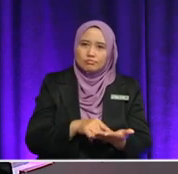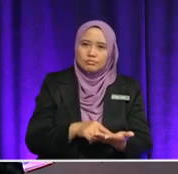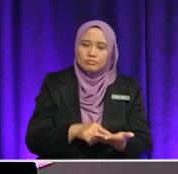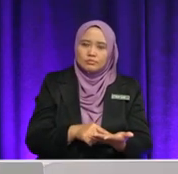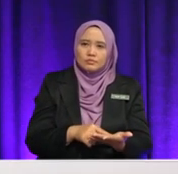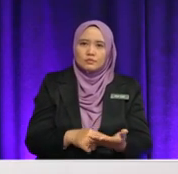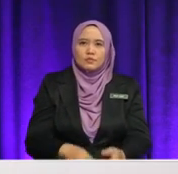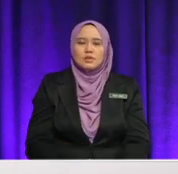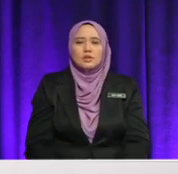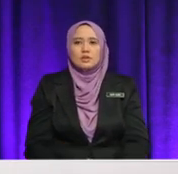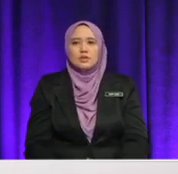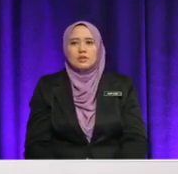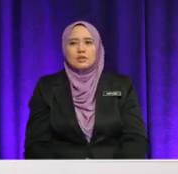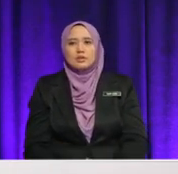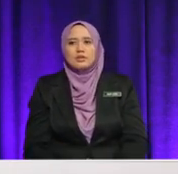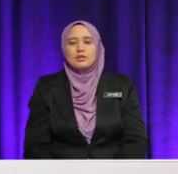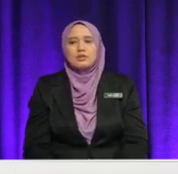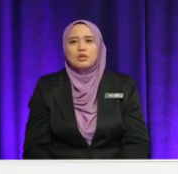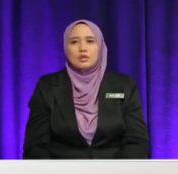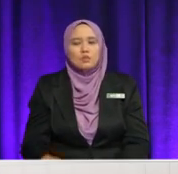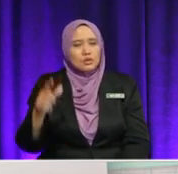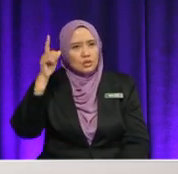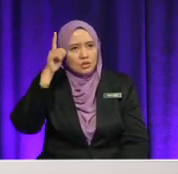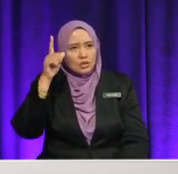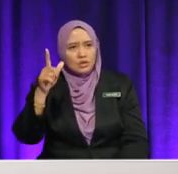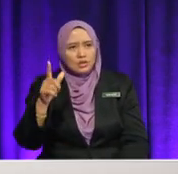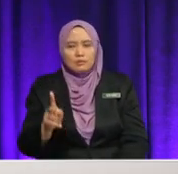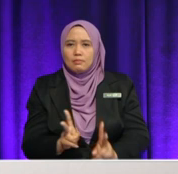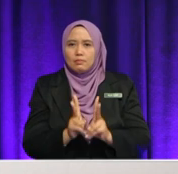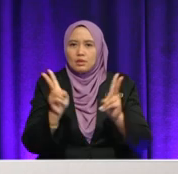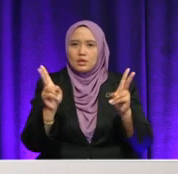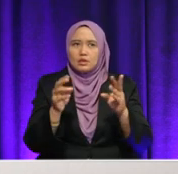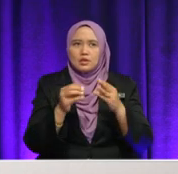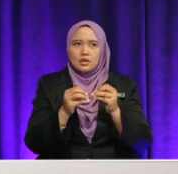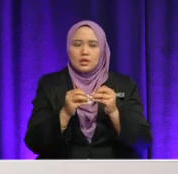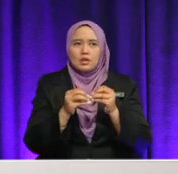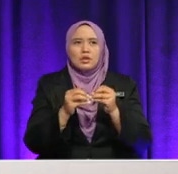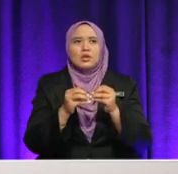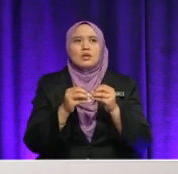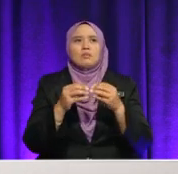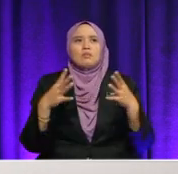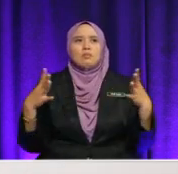Rusi dimenangi undi peroleh dan ratusan Jadi kalau kemarin yang paling banyak adalah Pakde di sini ya